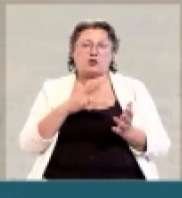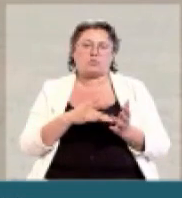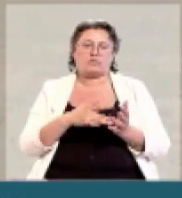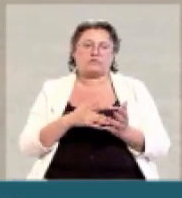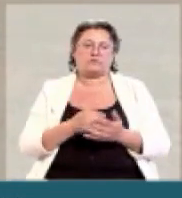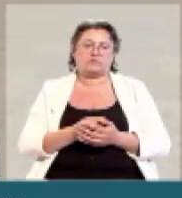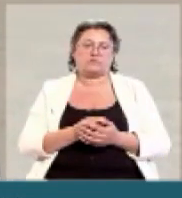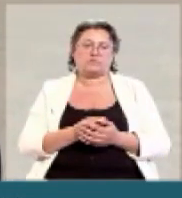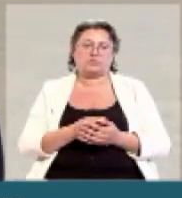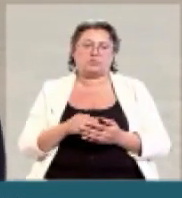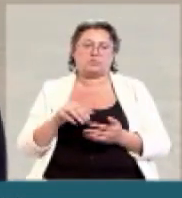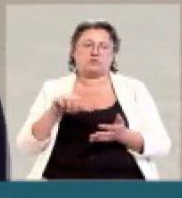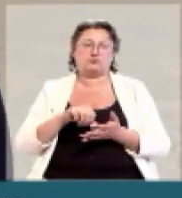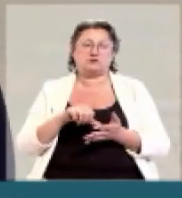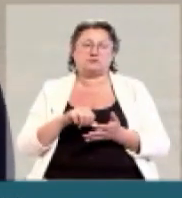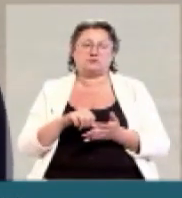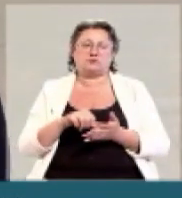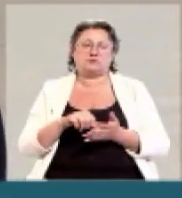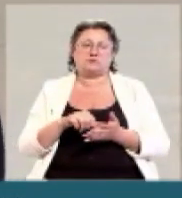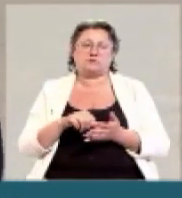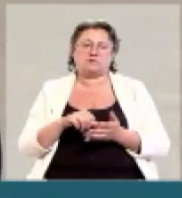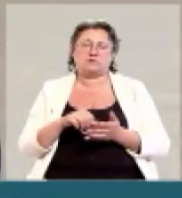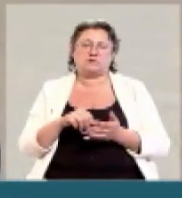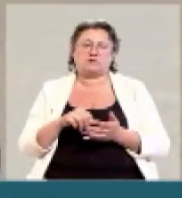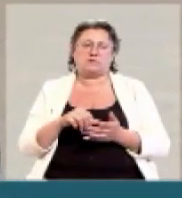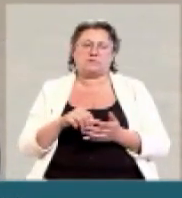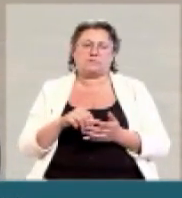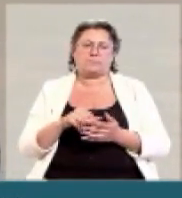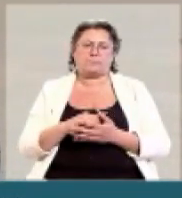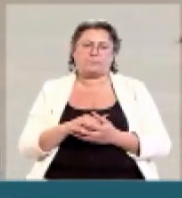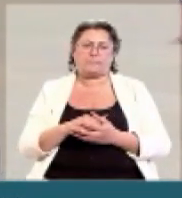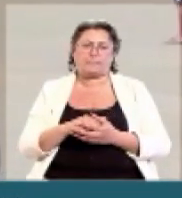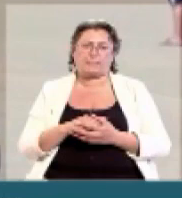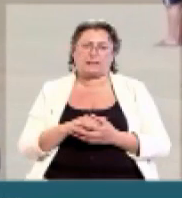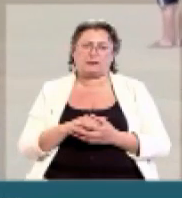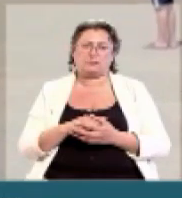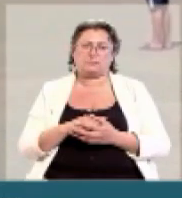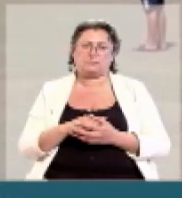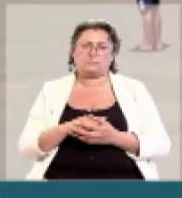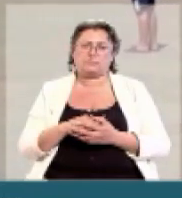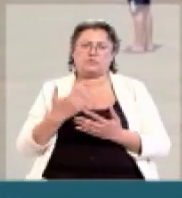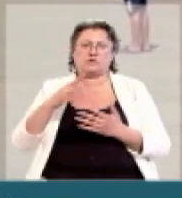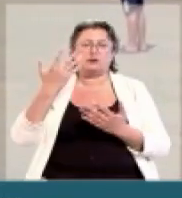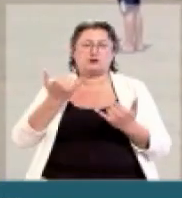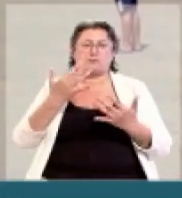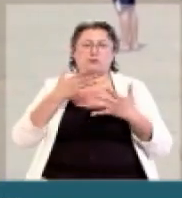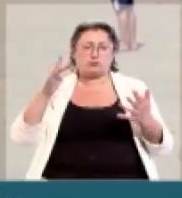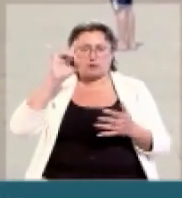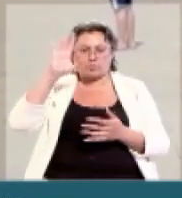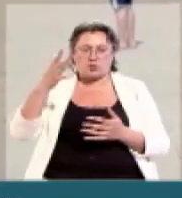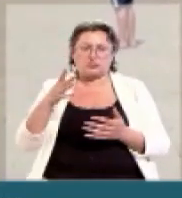приехали к нам поучаствовать в данном виде спорта. Бокс в Карабалыкском районе имеет большую популярность